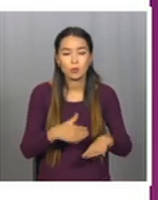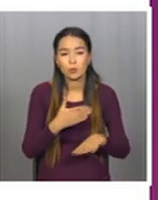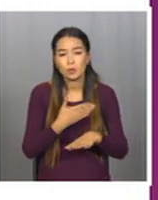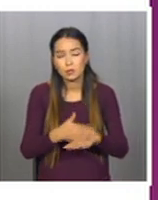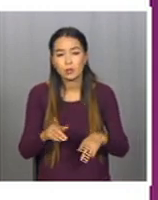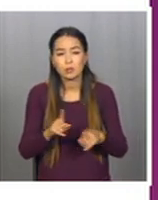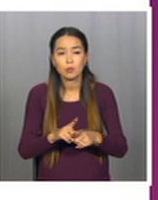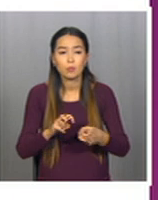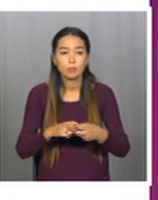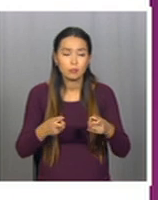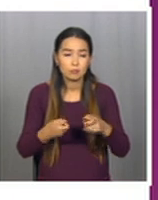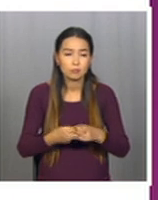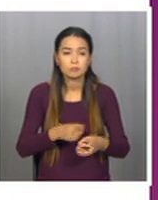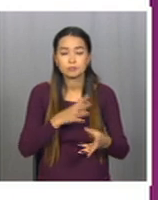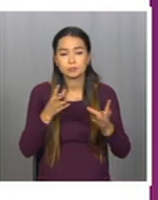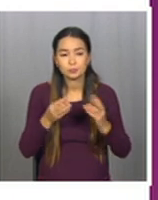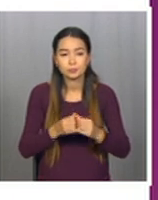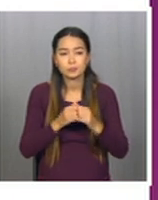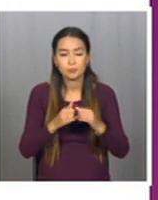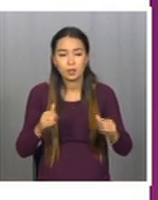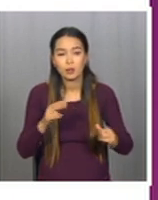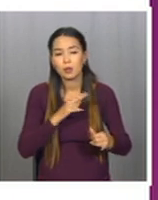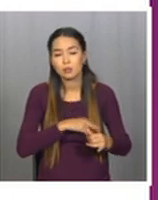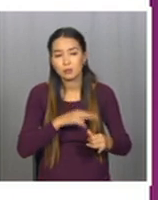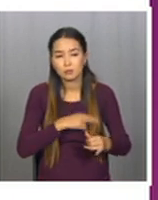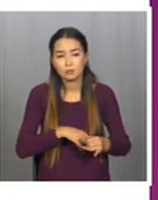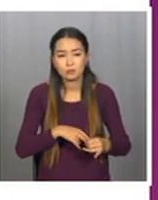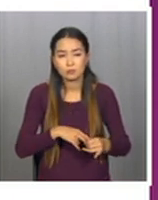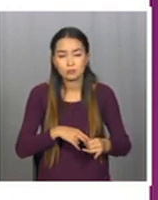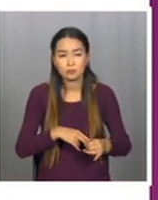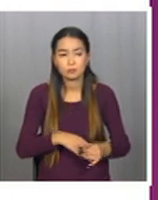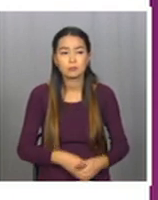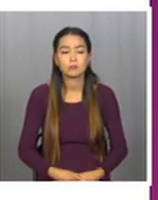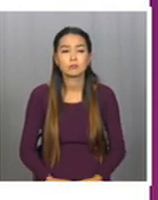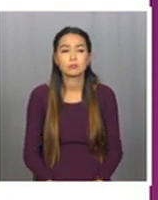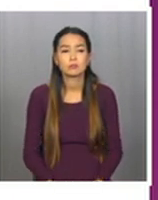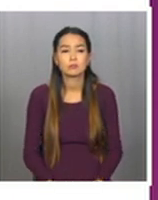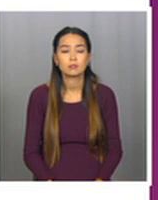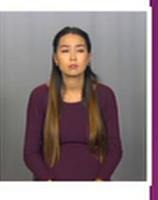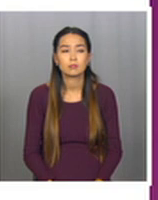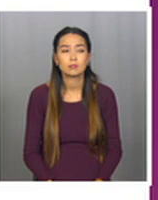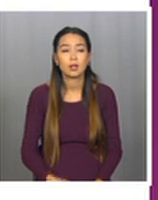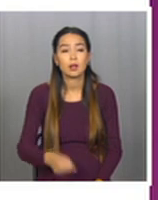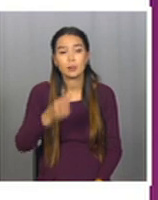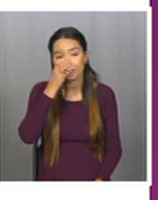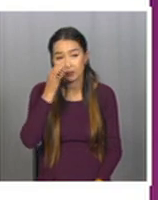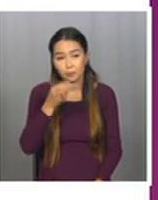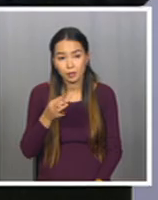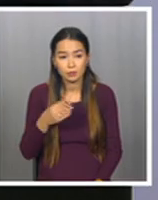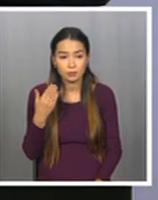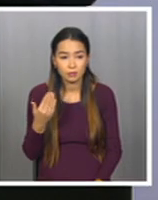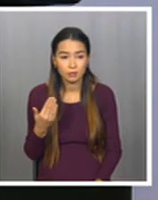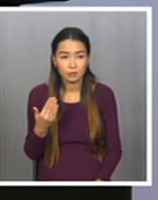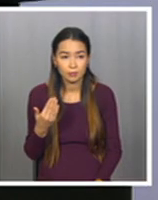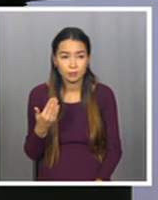нәтижесін мемлекет жүзеге асыратын қызметті алды. Ал Германияда